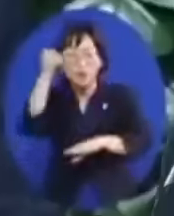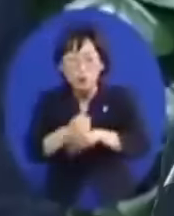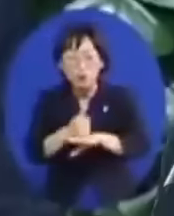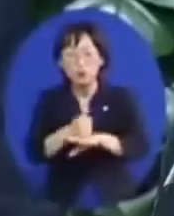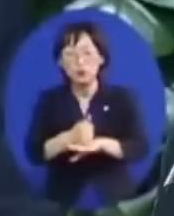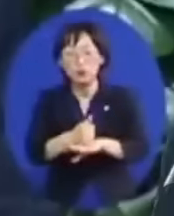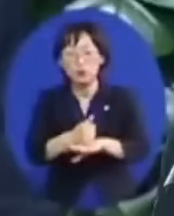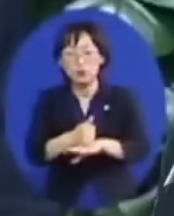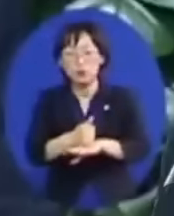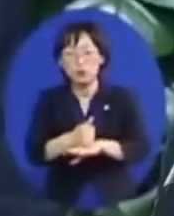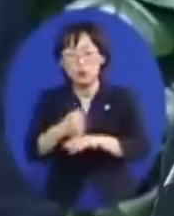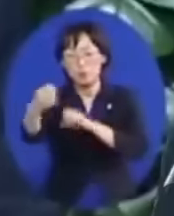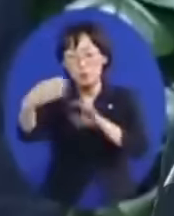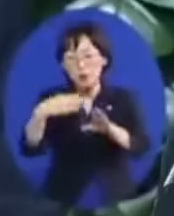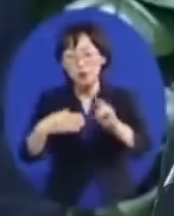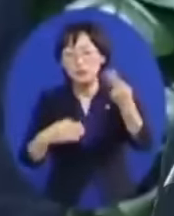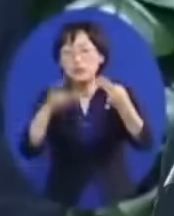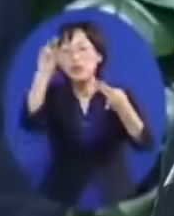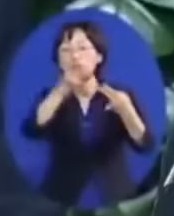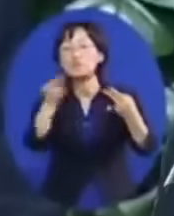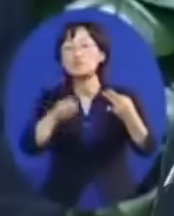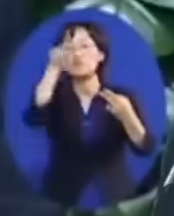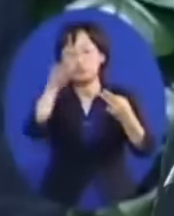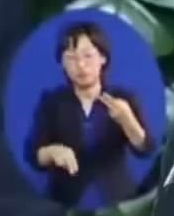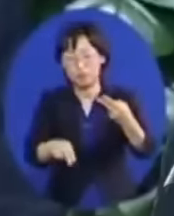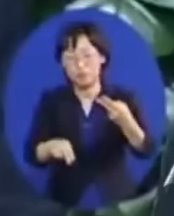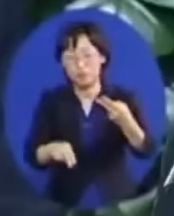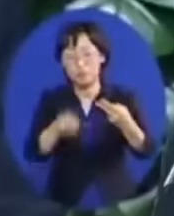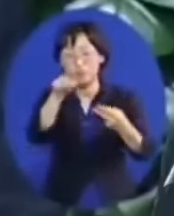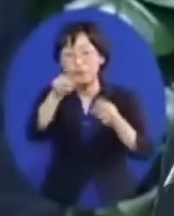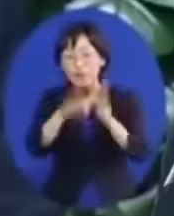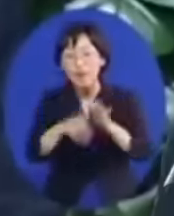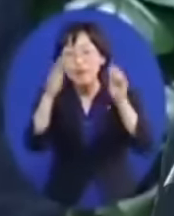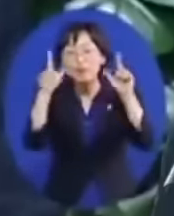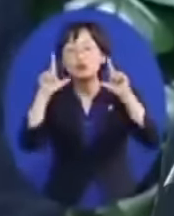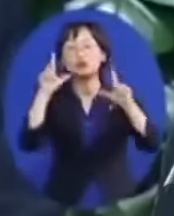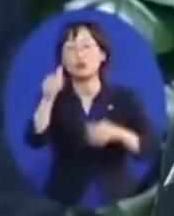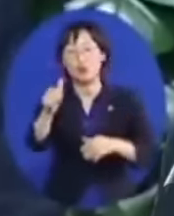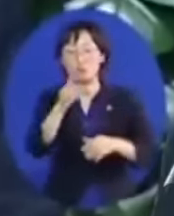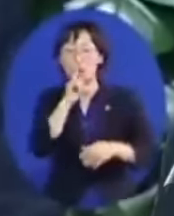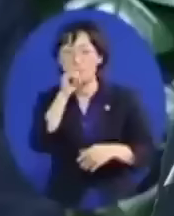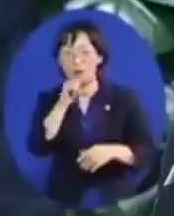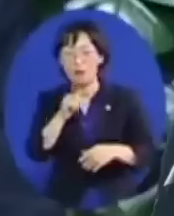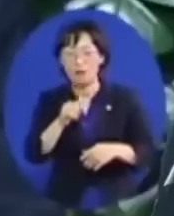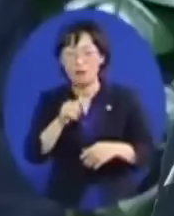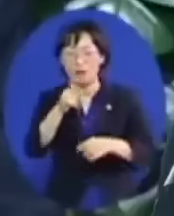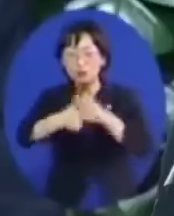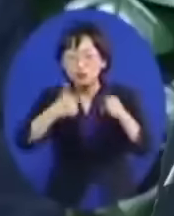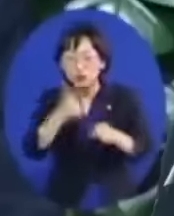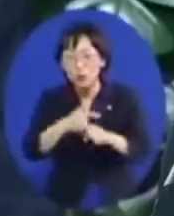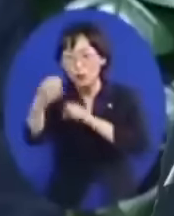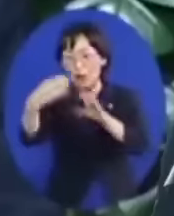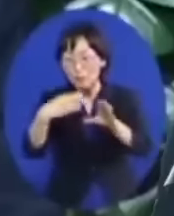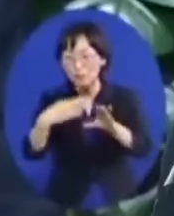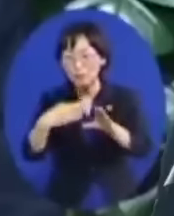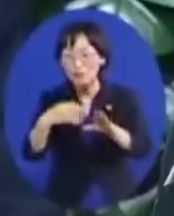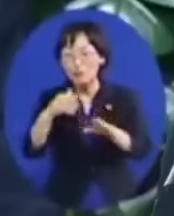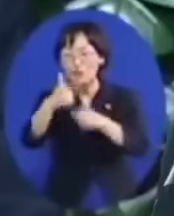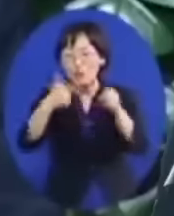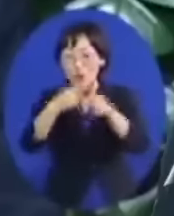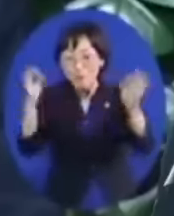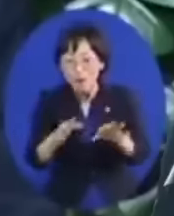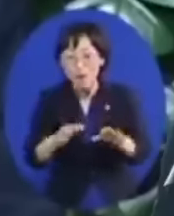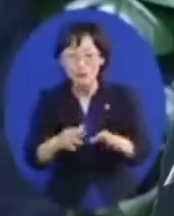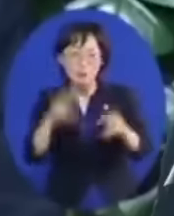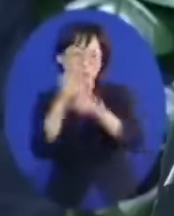답장과 함께 200불이 도착했습니다. 그때 주인공은 이렇게 말했습니다. 답장을 받는데 6년밖에 안 걸려서 이제 매주 두 통씩